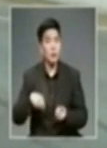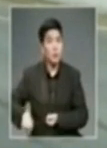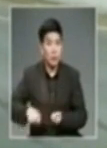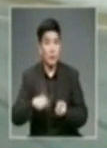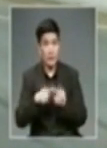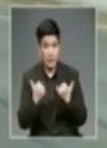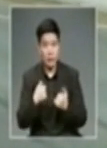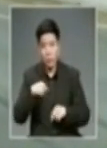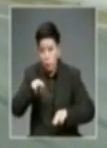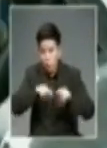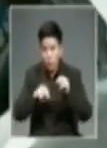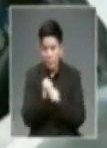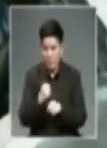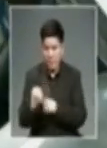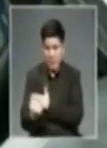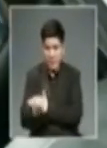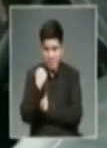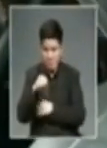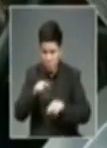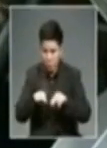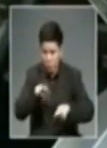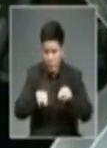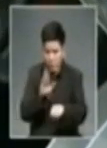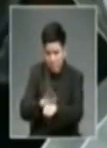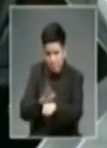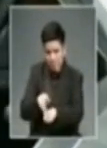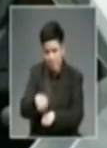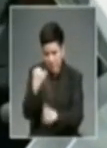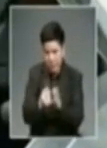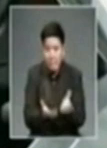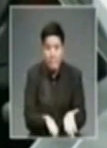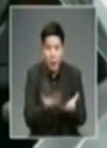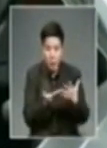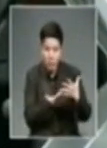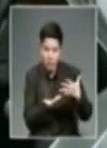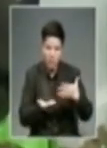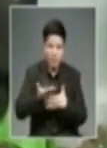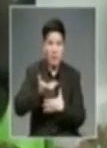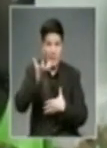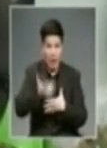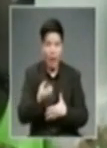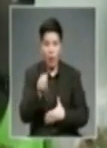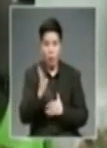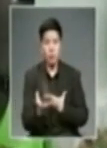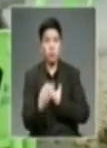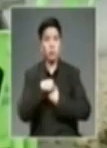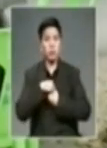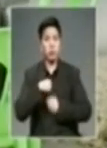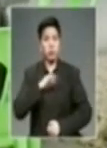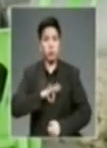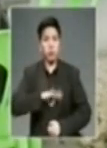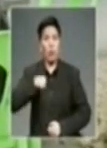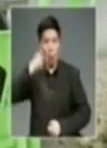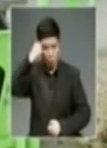เข้มงวดในการตรวจตาเหมือนทุกครั้งเพื่อคำแนะนำตักเตือนจากเบาไปหาหนักแล้วก็เพื่อสร้างจิตสำนึกเสียตั้งแต่วันนี้จ